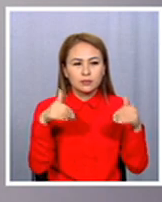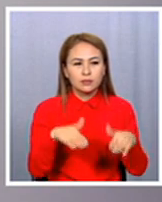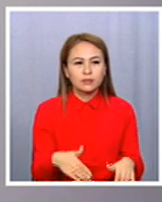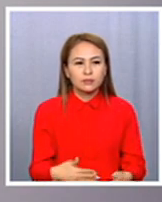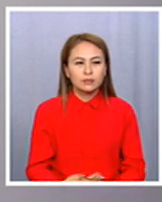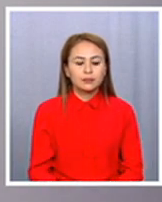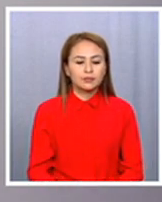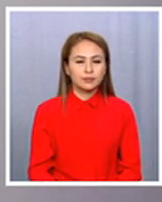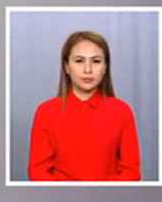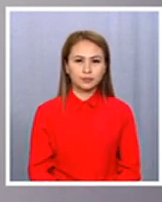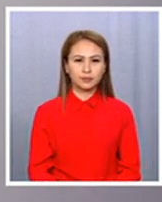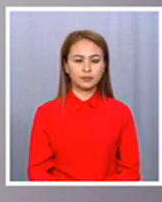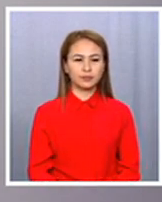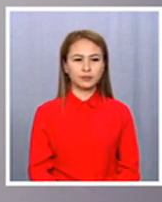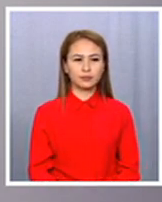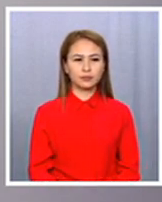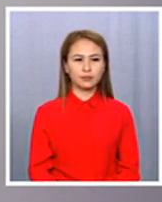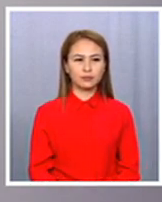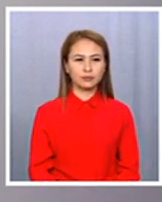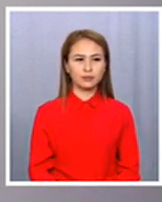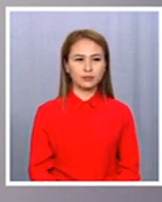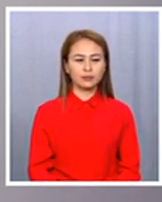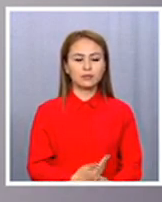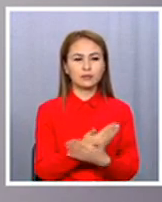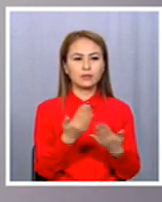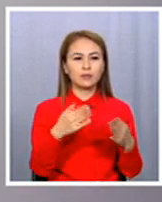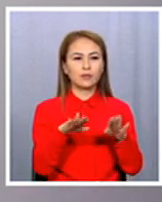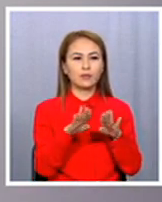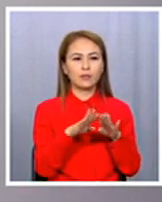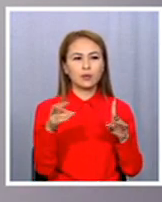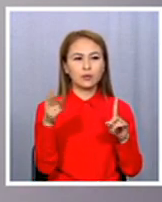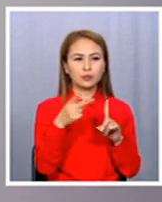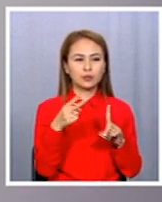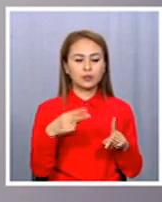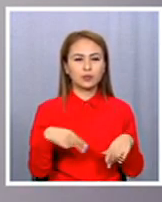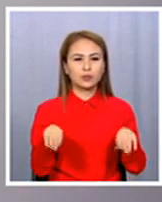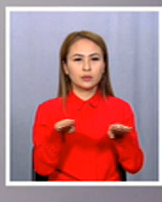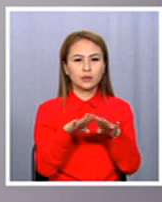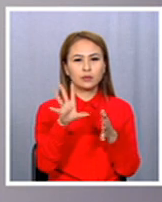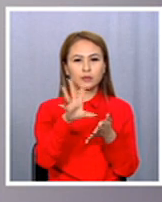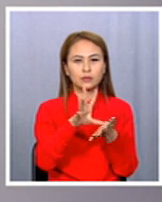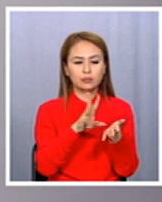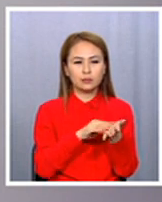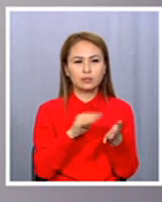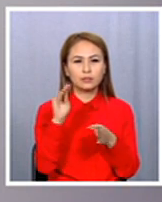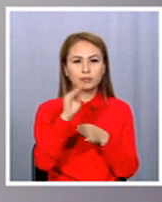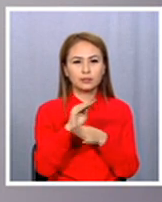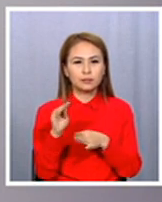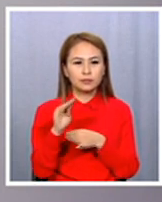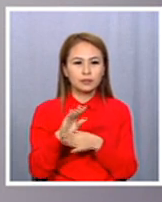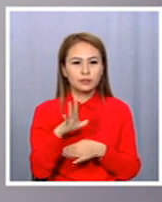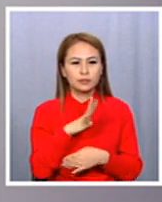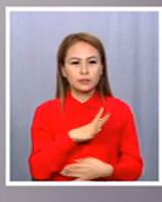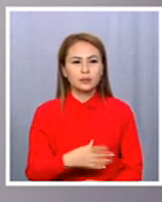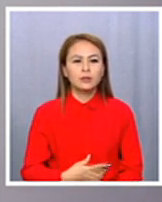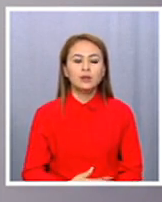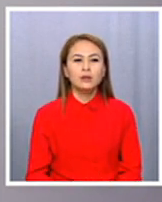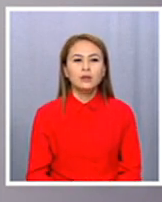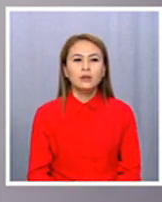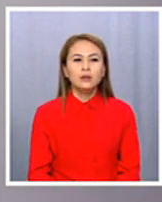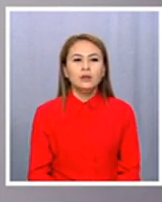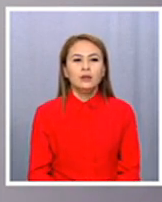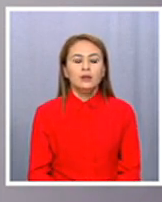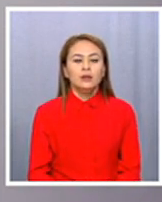келдім. Оқушылар, сіздер де сөйлемдерді осындай үлгіде толықтырдыңыздар деп сенемін. Біз